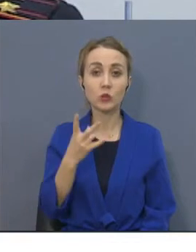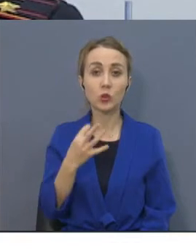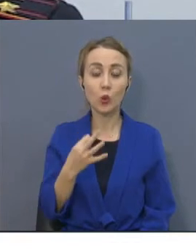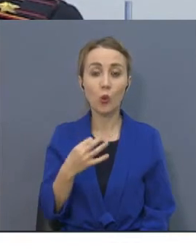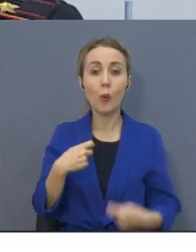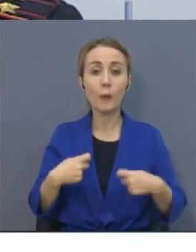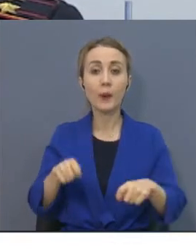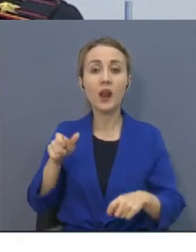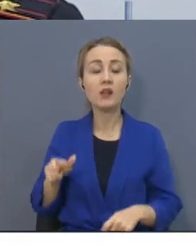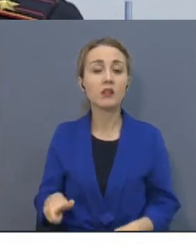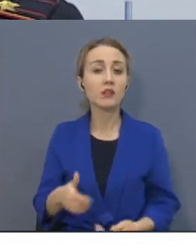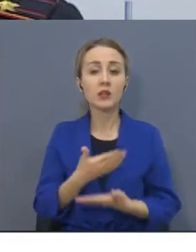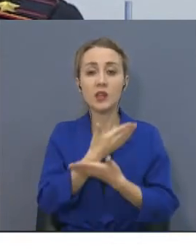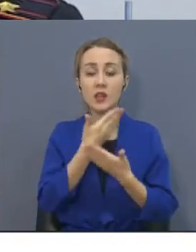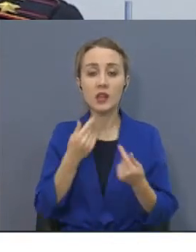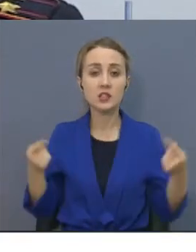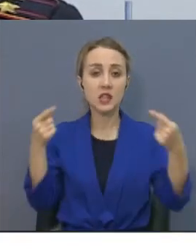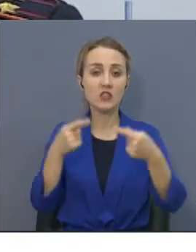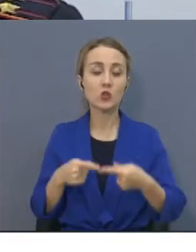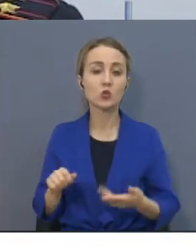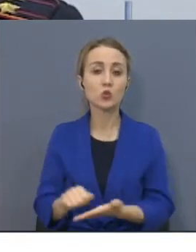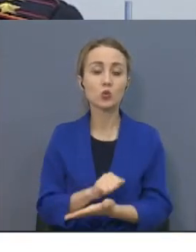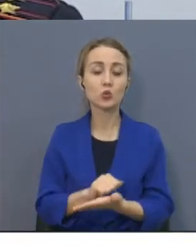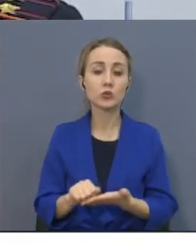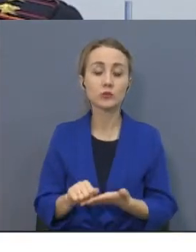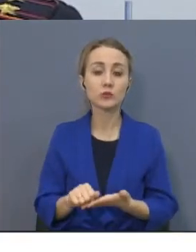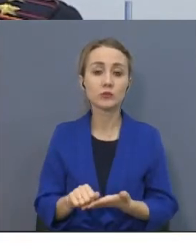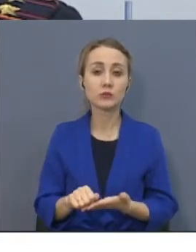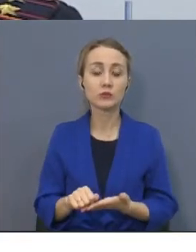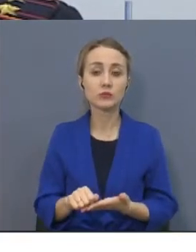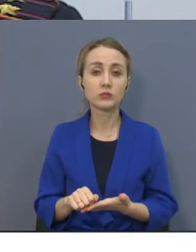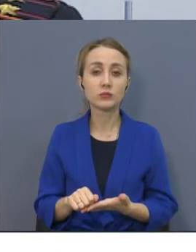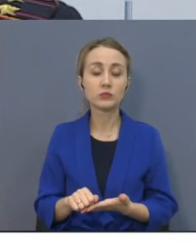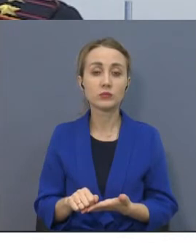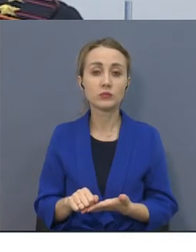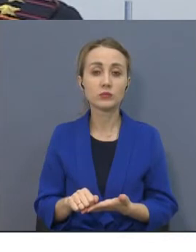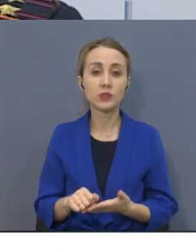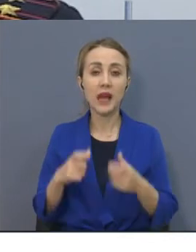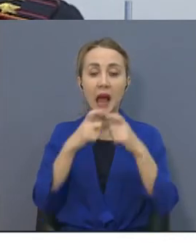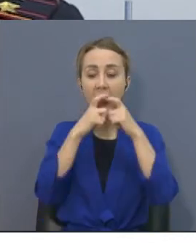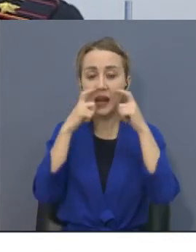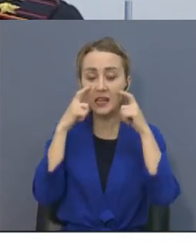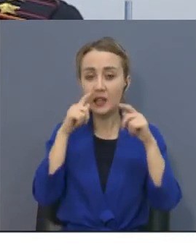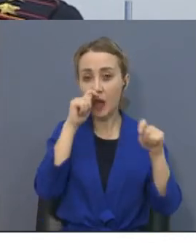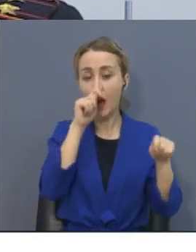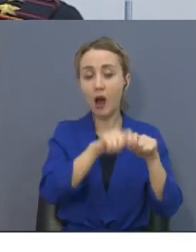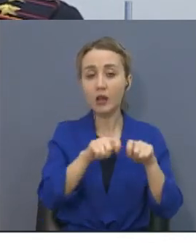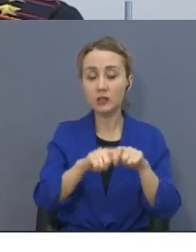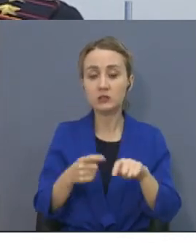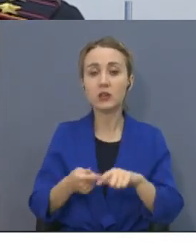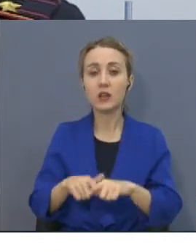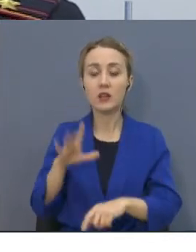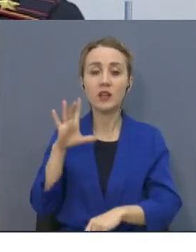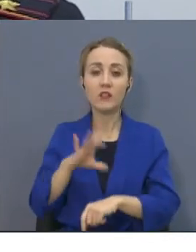реализаторов отсутствовали соответствующие документы, а именно на карантинный осмотр. По данному факту